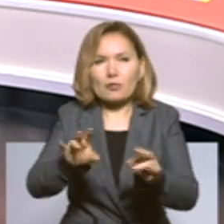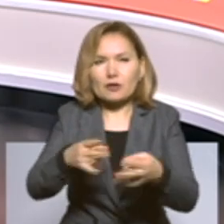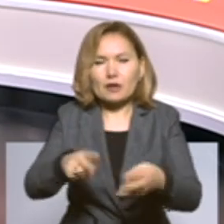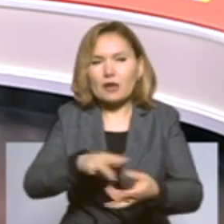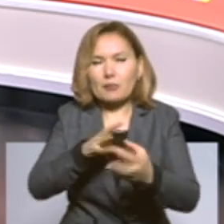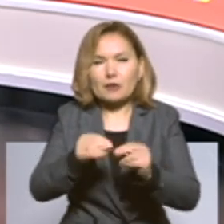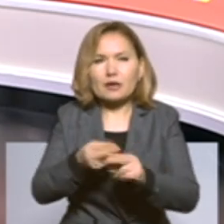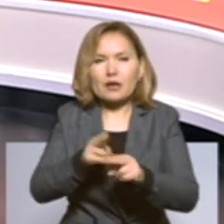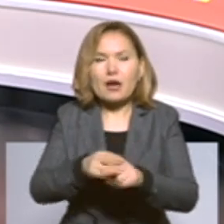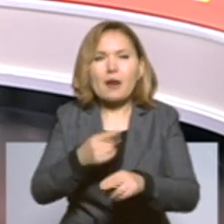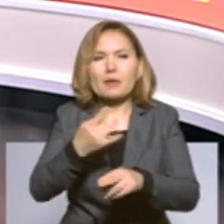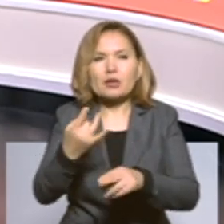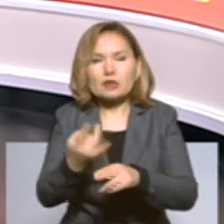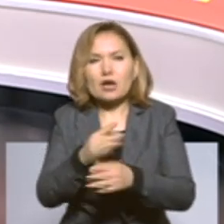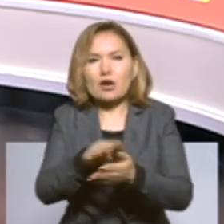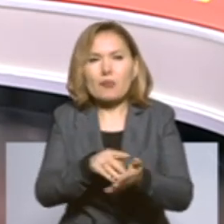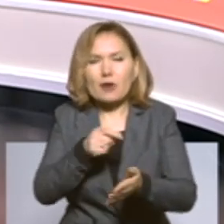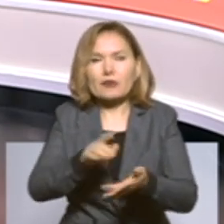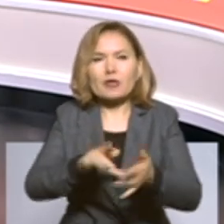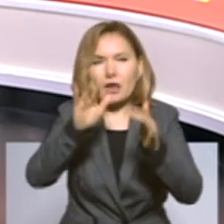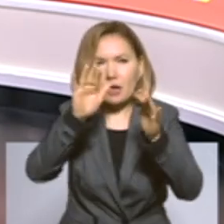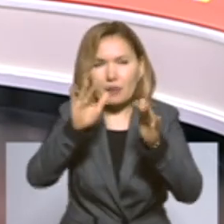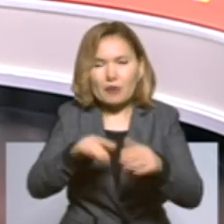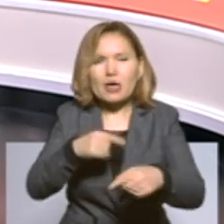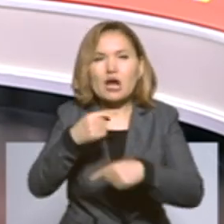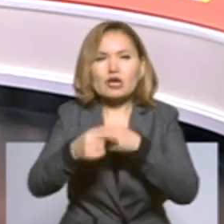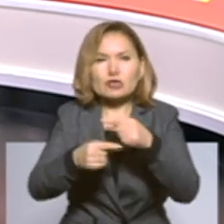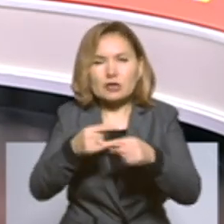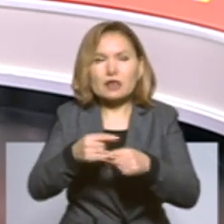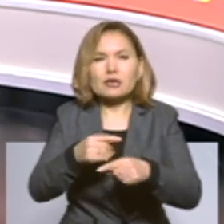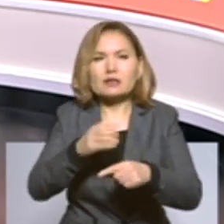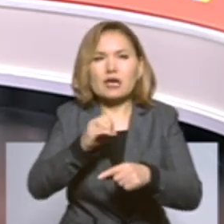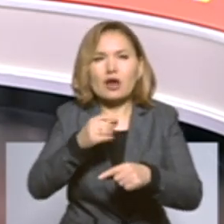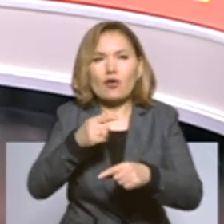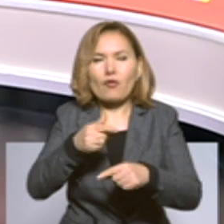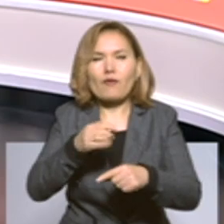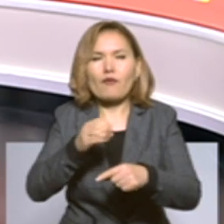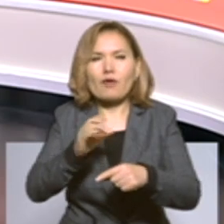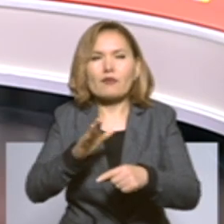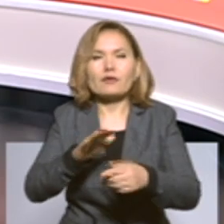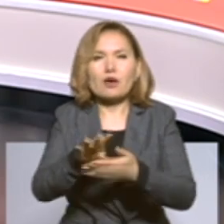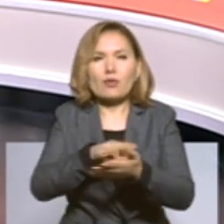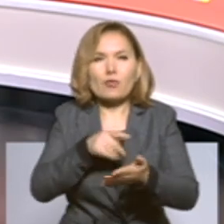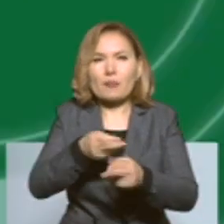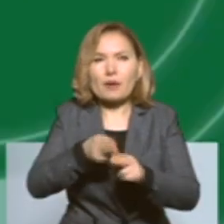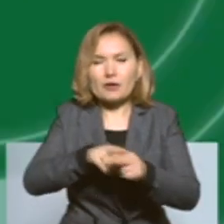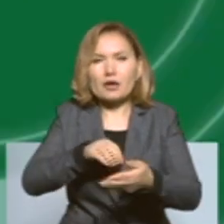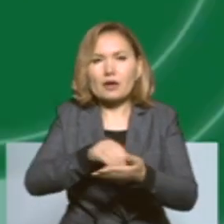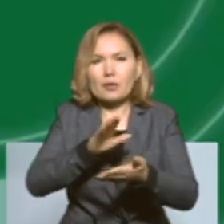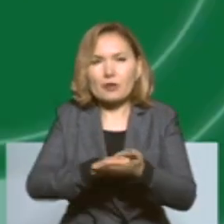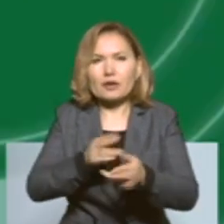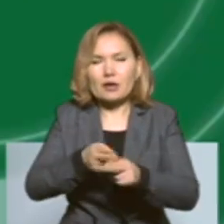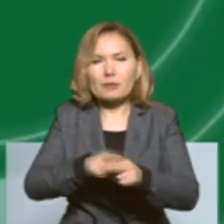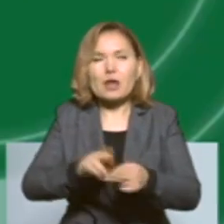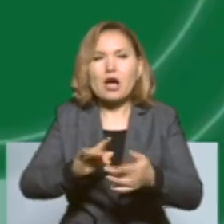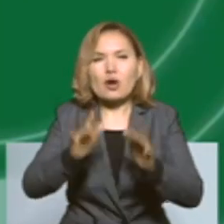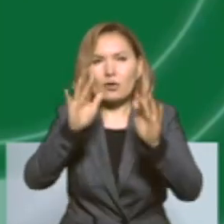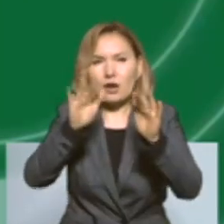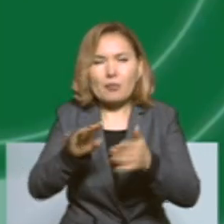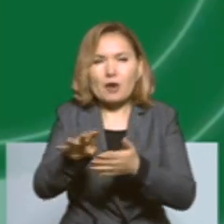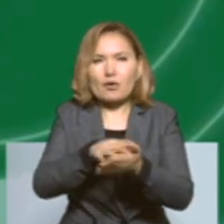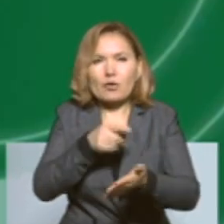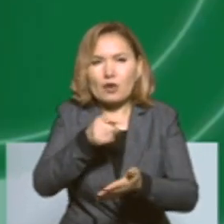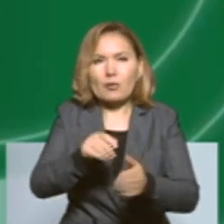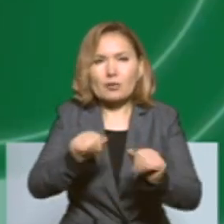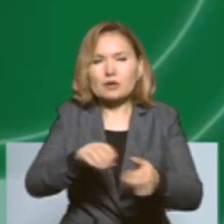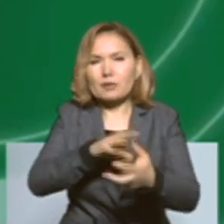қызметке бірінші рет жүгінгендер өтінішті электронды үкімет порталы арқылы бере алады. Ол үшін e-gov сайтына кіріп, тіркеуден өтіп, онлайн сұрау батырмасын